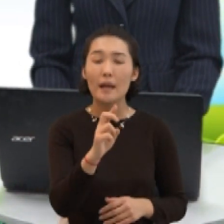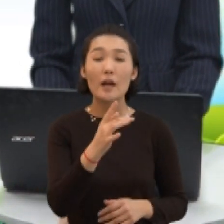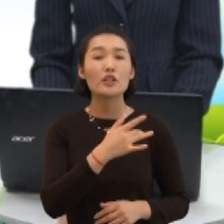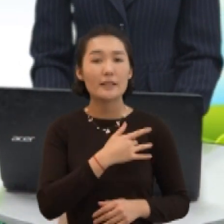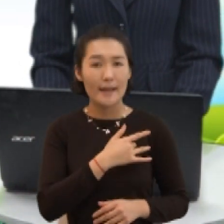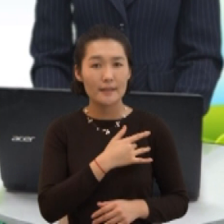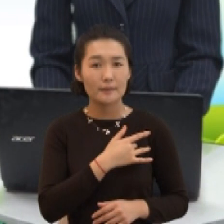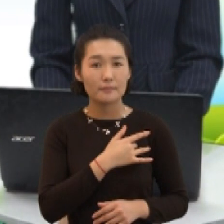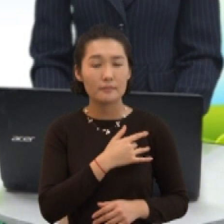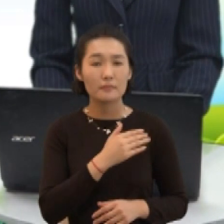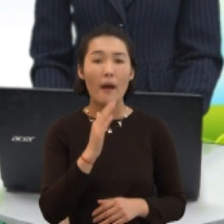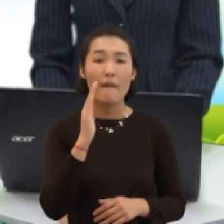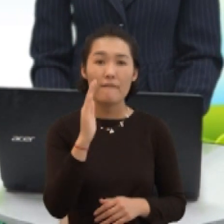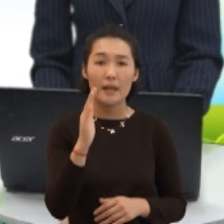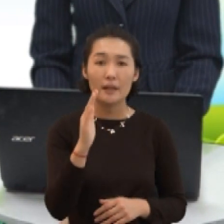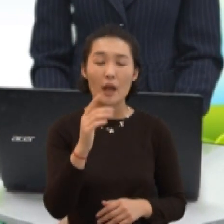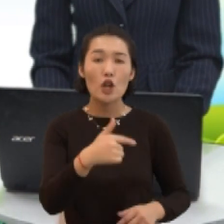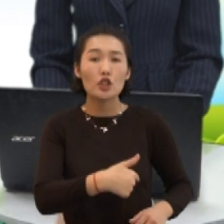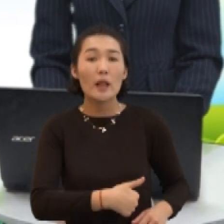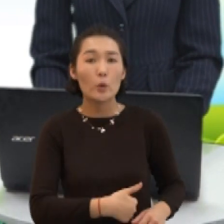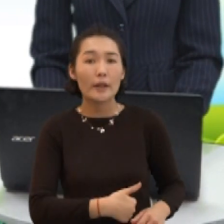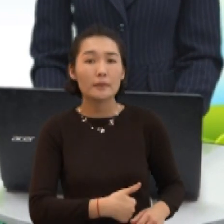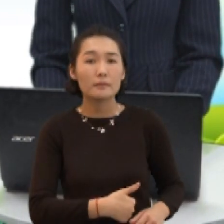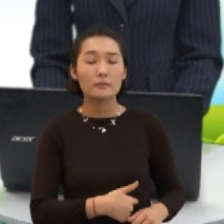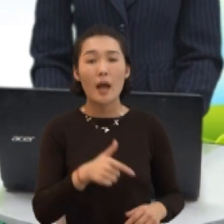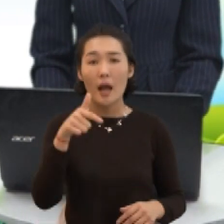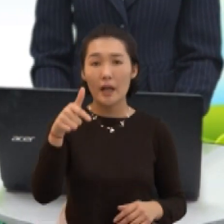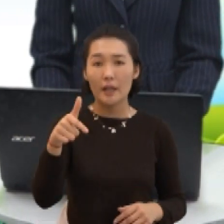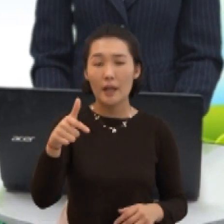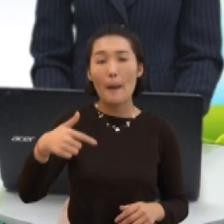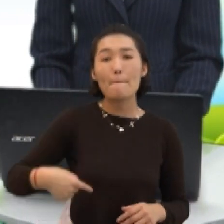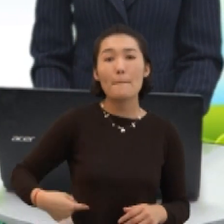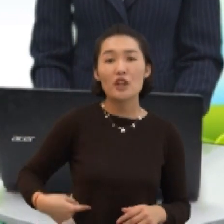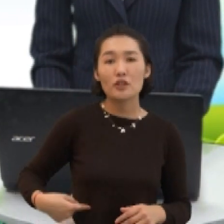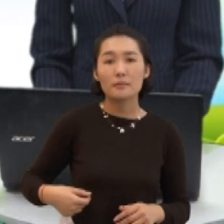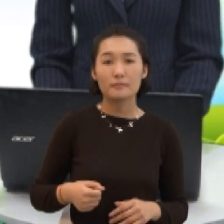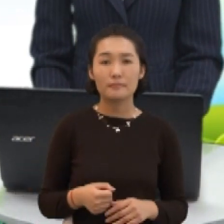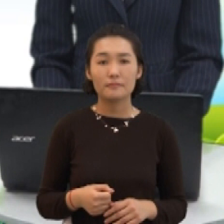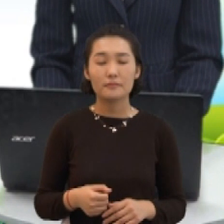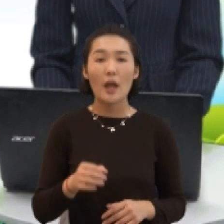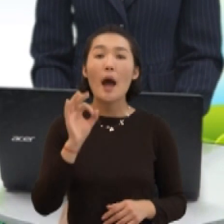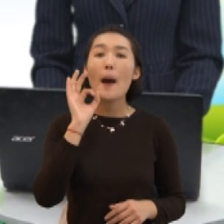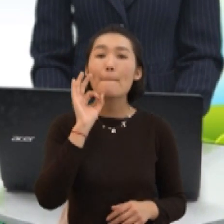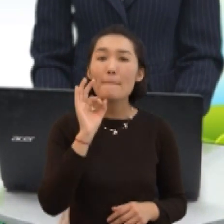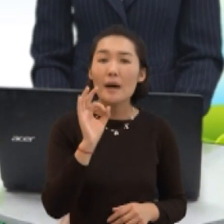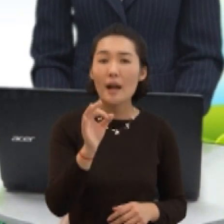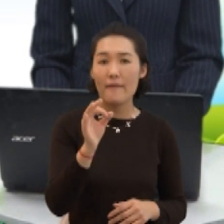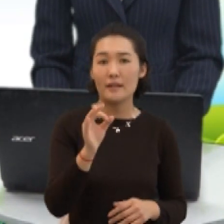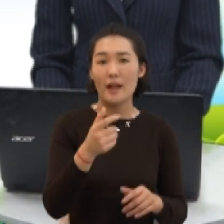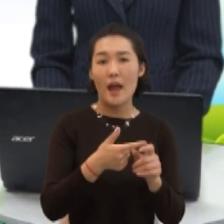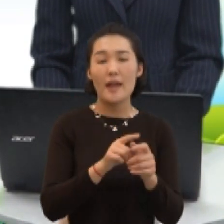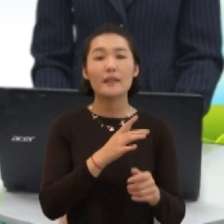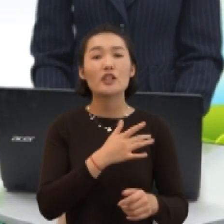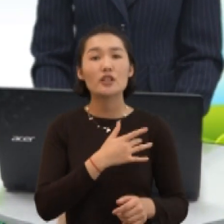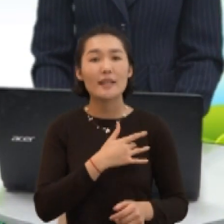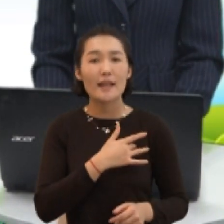Сердце. В. Желудок. Г. Печень. Конечно, это сердце.